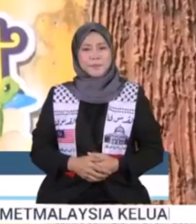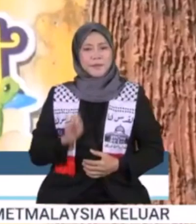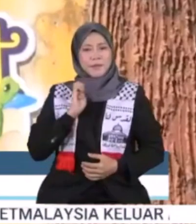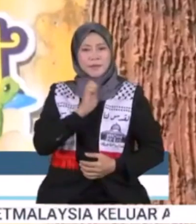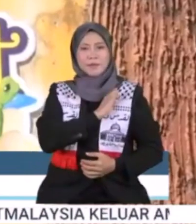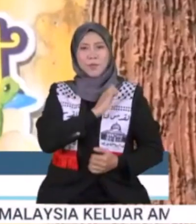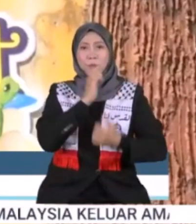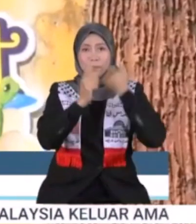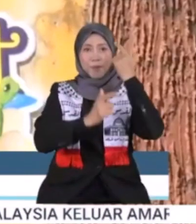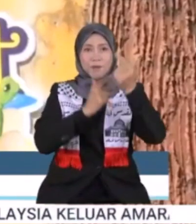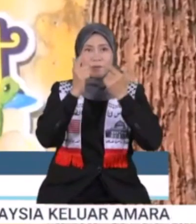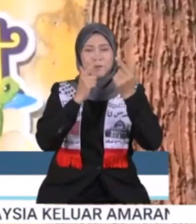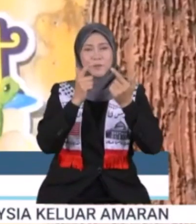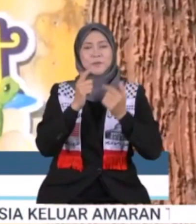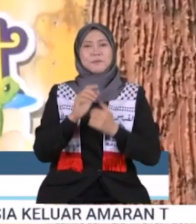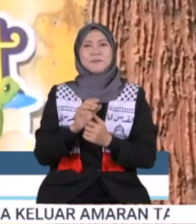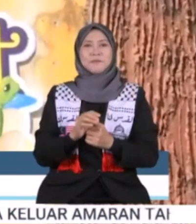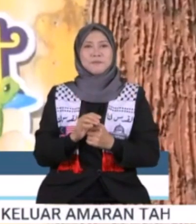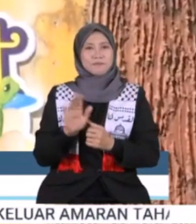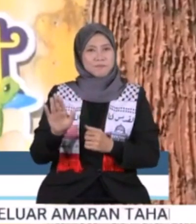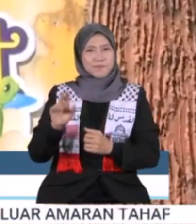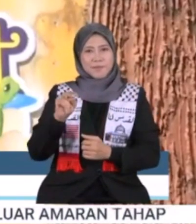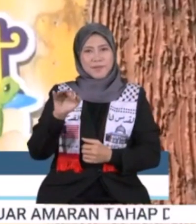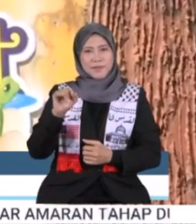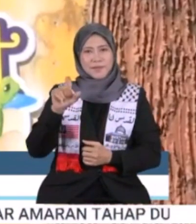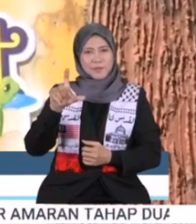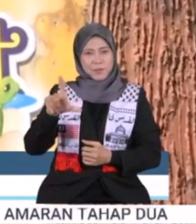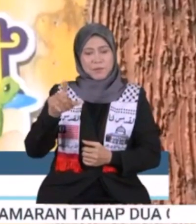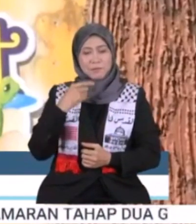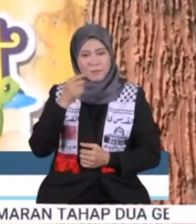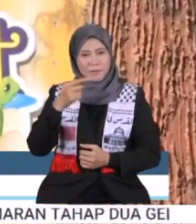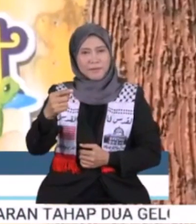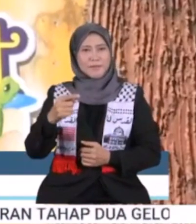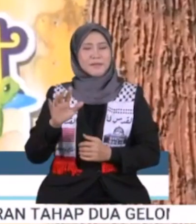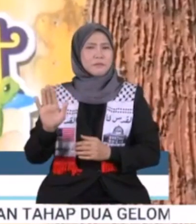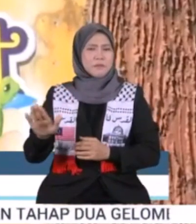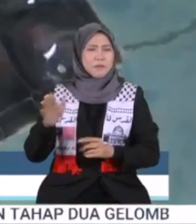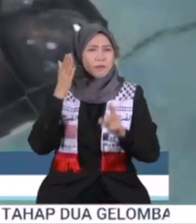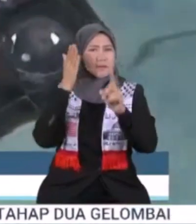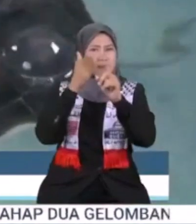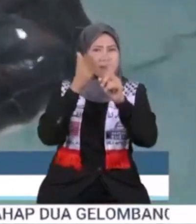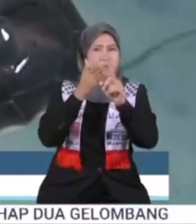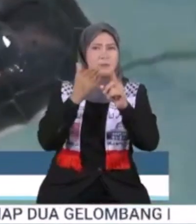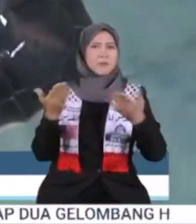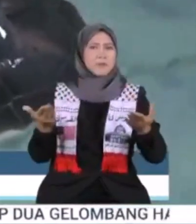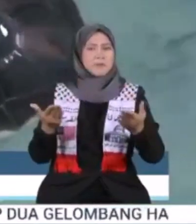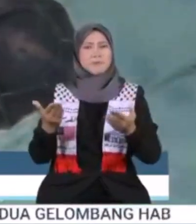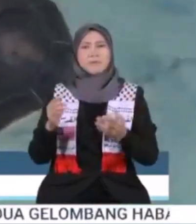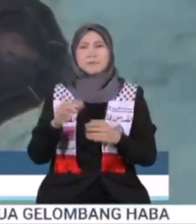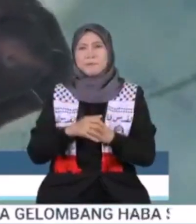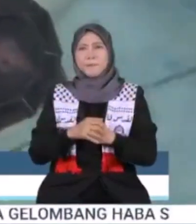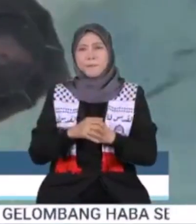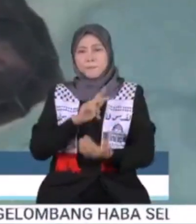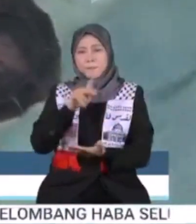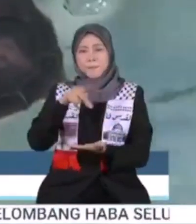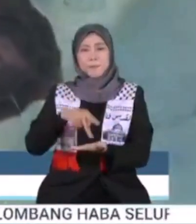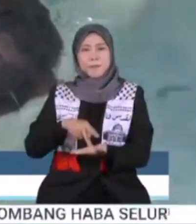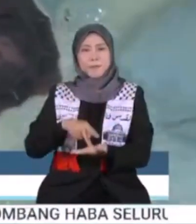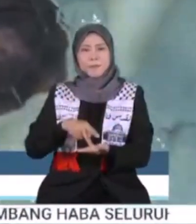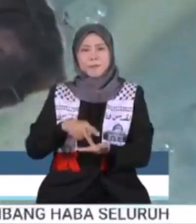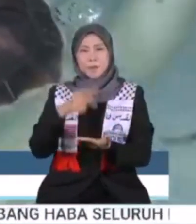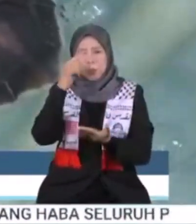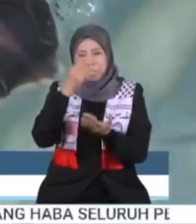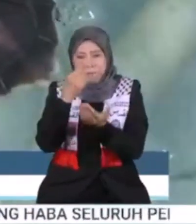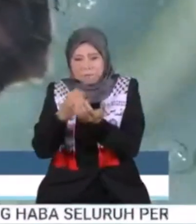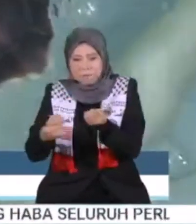Exco Pelancongan Kesenian dan Kebudayaan Negeri Nicole Tan Lee Koon berkata, beliau sasar untuk memasukkan satu-satunya pusat penetasan